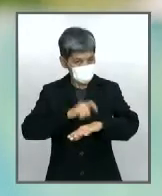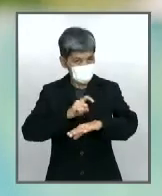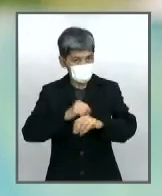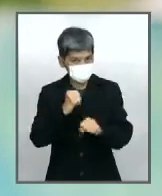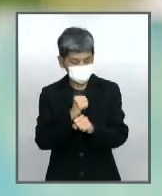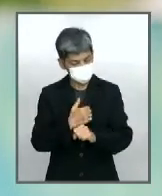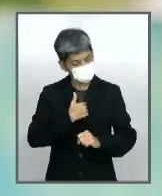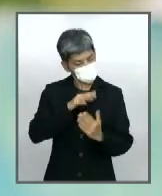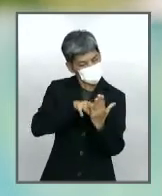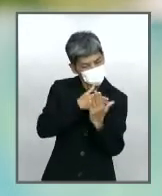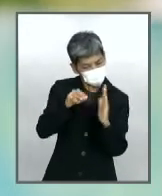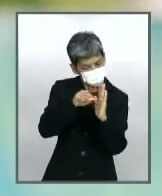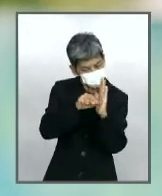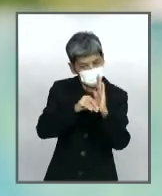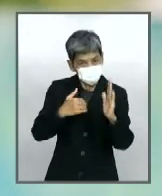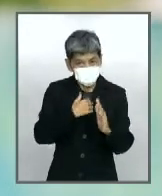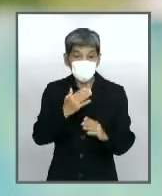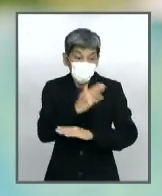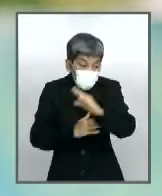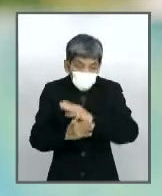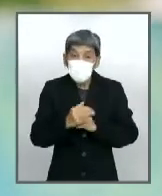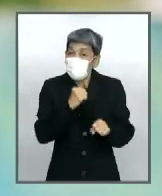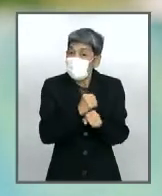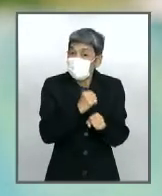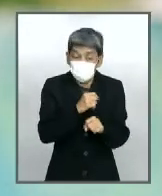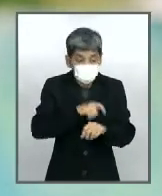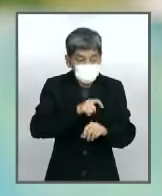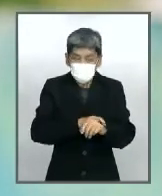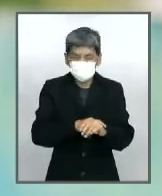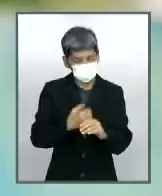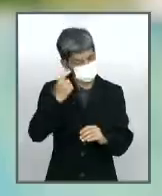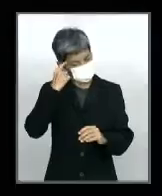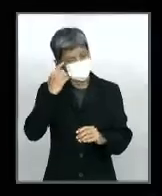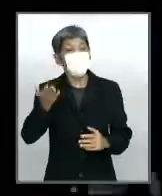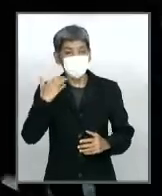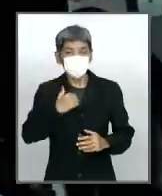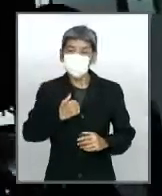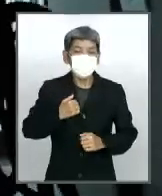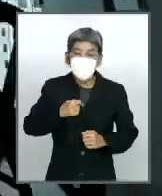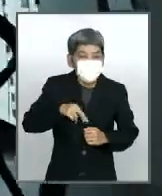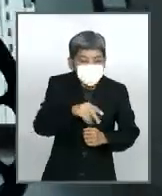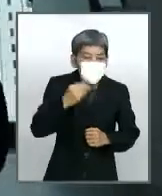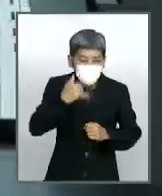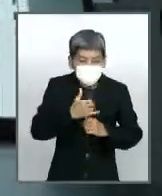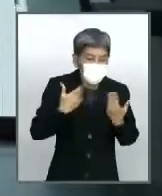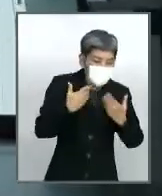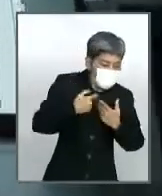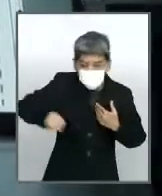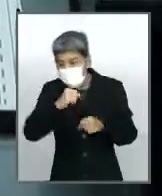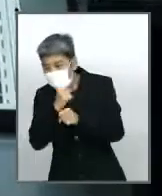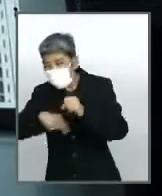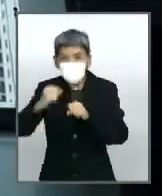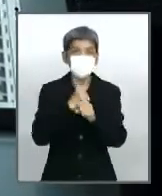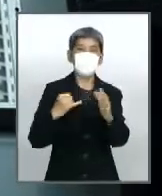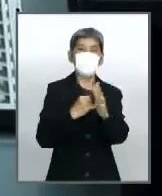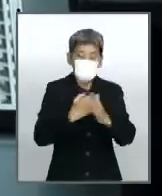าและการจัดการตัวเองเพราะว่าบอกเลยว่าพอเป็นคนพิการเนี่ยทำอะไรทุกอย่างเวลาคูณ2จากปกติเราวิ่งอยู่ในบ้านไปอาบน้ำอาบ